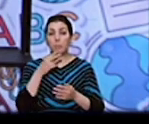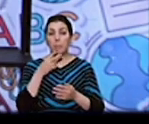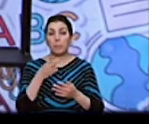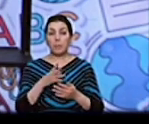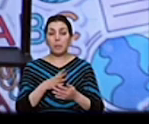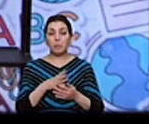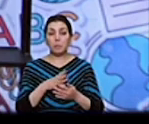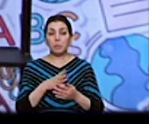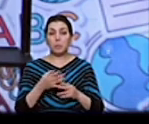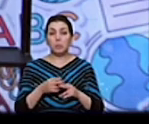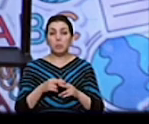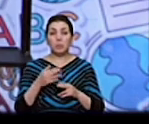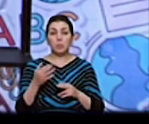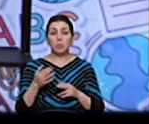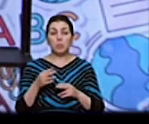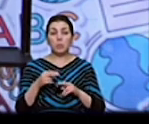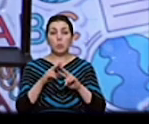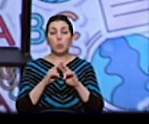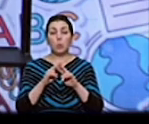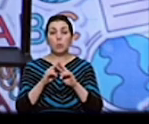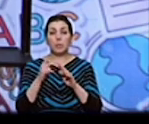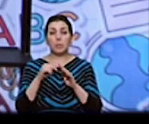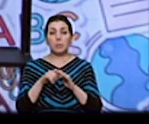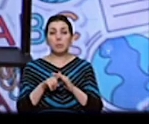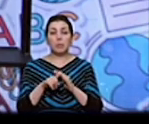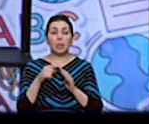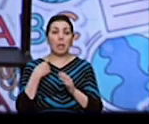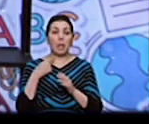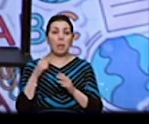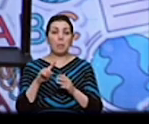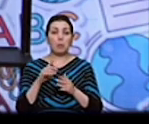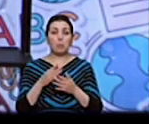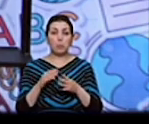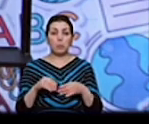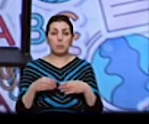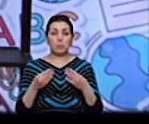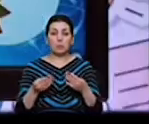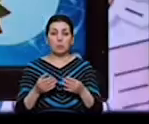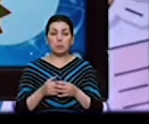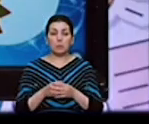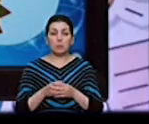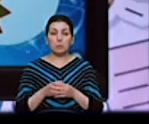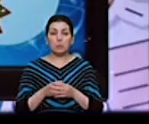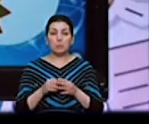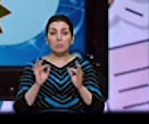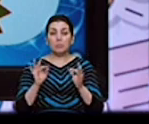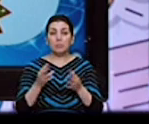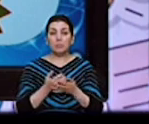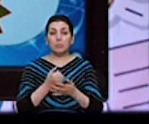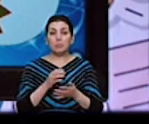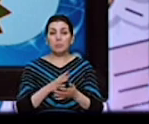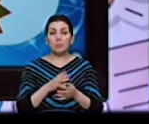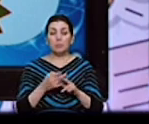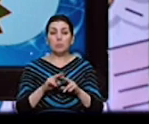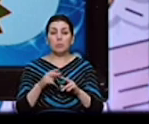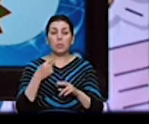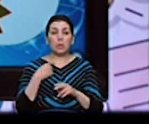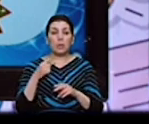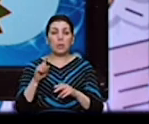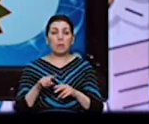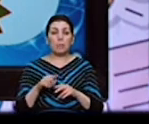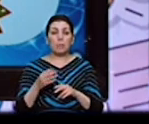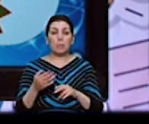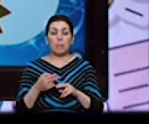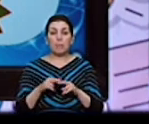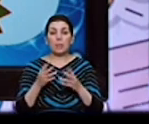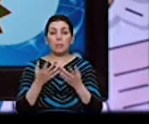E'tibor bergan bo'lsangiz, yulduzchalar ichida raqamlar berilgan. To'g'ri topdingiz. Ushbu raqamlarimiz